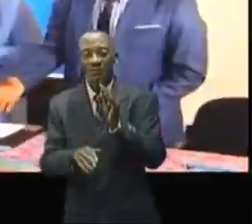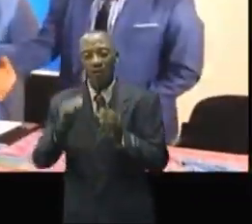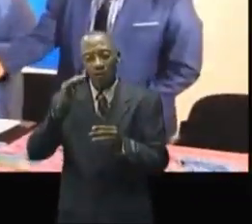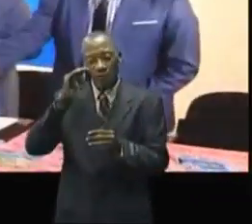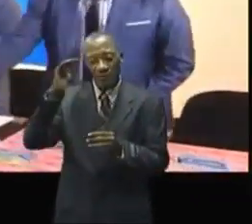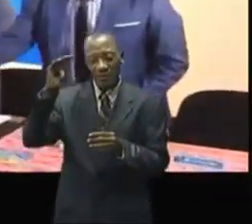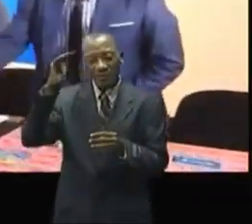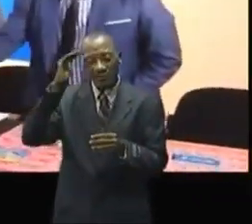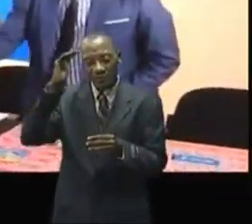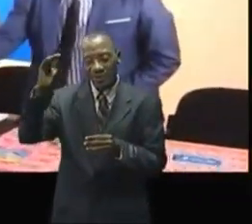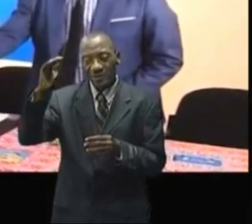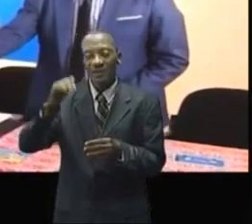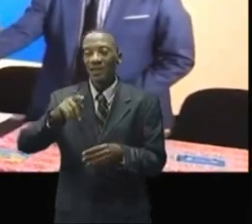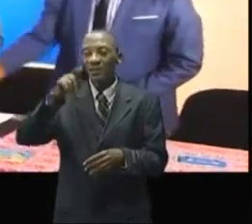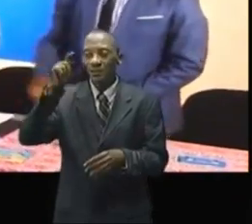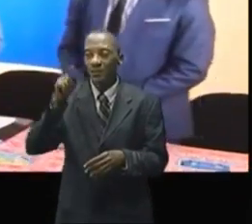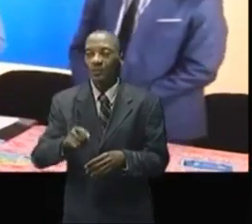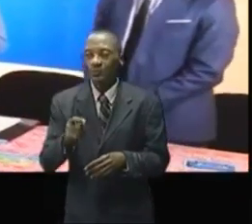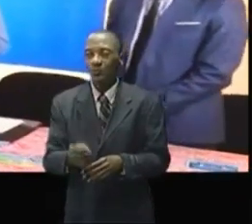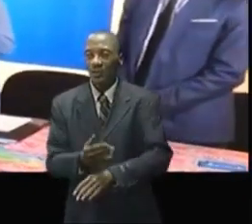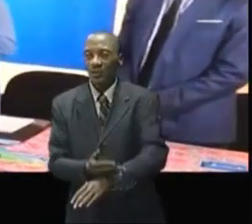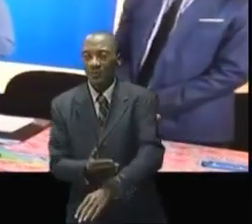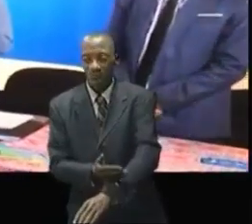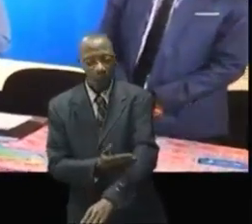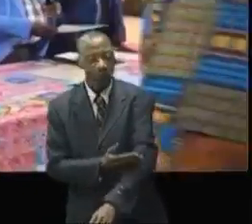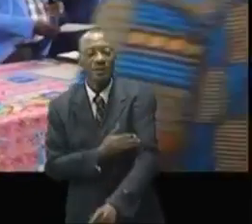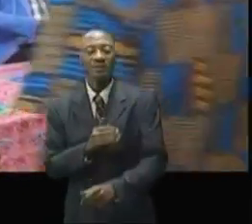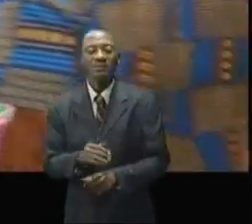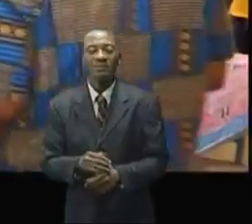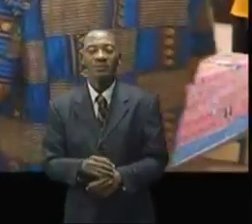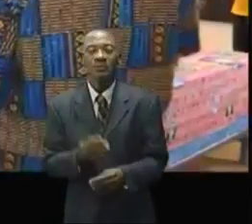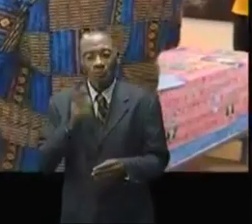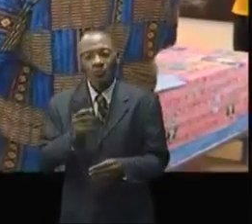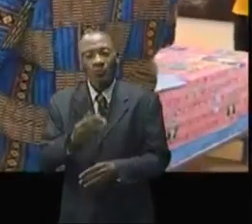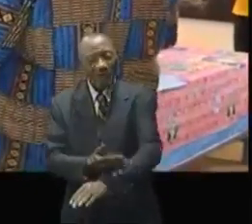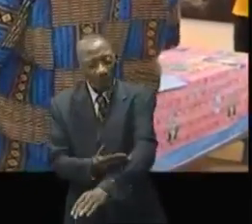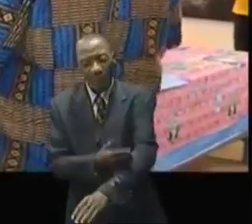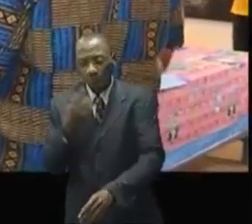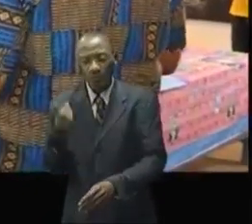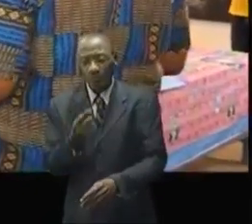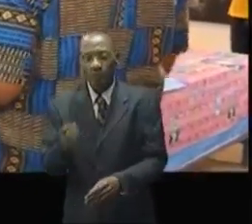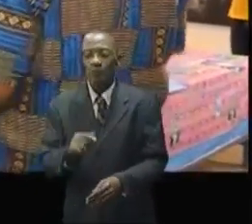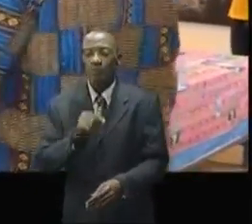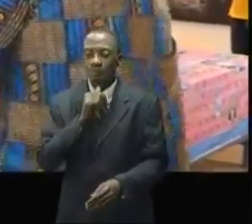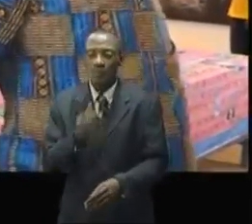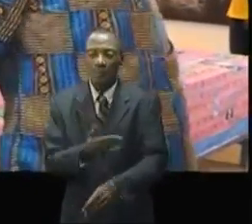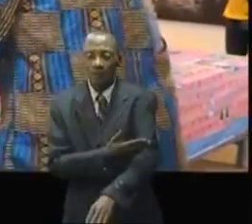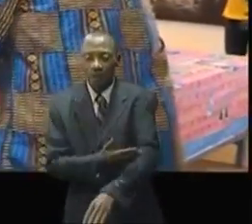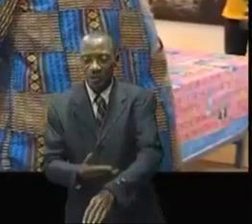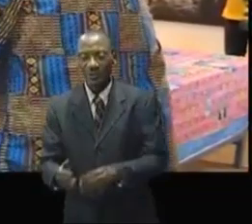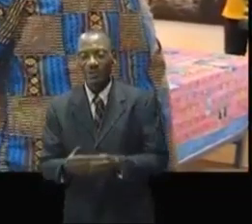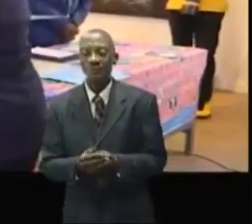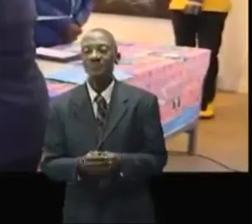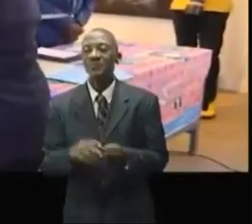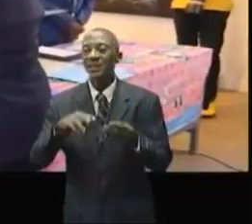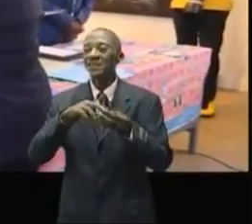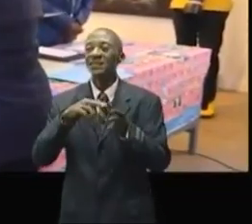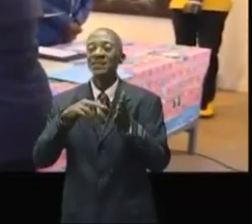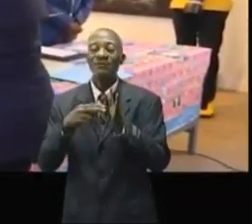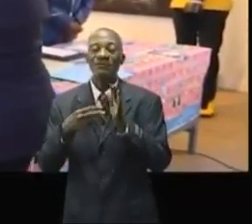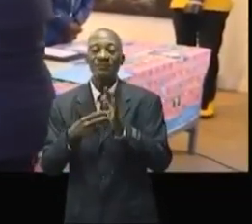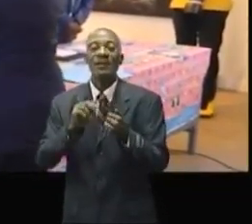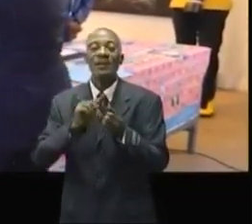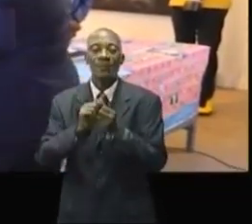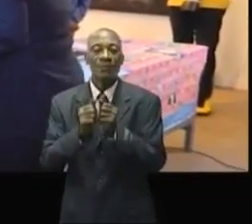il faudra savoir évaluer la qualité. Alors, si déjà les institutions, les diverses élites des institutions sont outillées sur